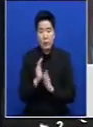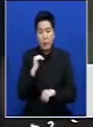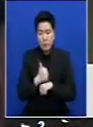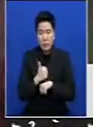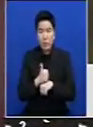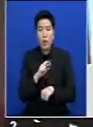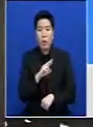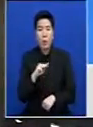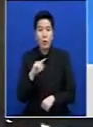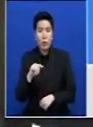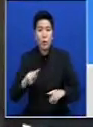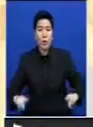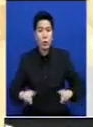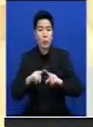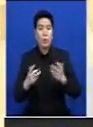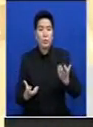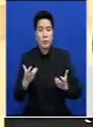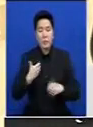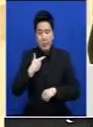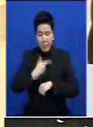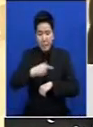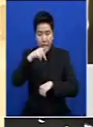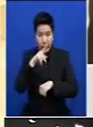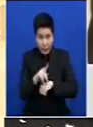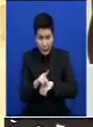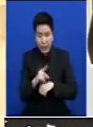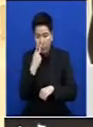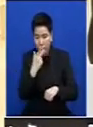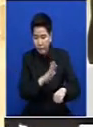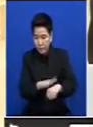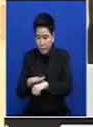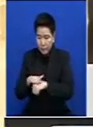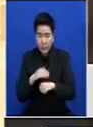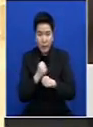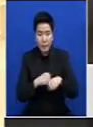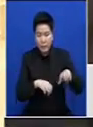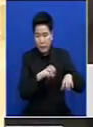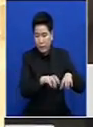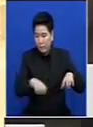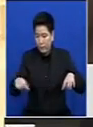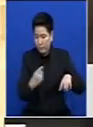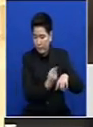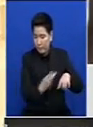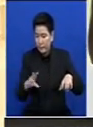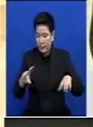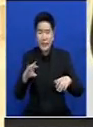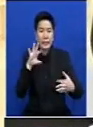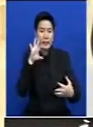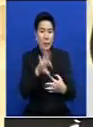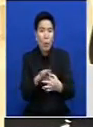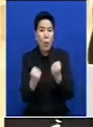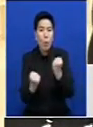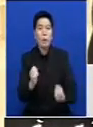ายารัฐมนตรีว่าการกระทรวงยุติธรรมจะเป็นประธานติดตามแล้วก็เร่งรัดการดํเนินงานของ7หน่วยงานซึ่งน่าจะเกี่ยวข้องกับรถหรูทั้งหม